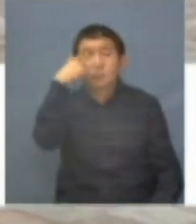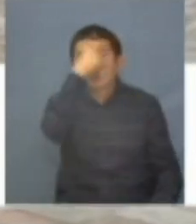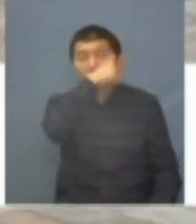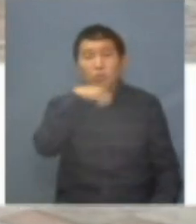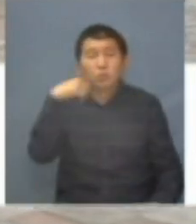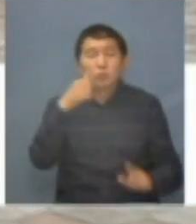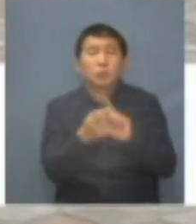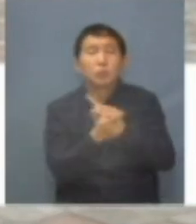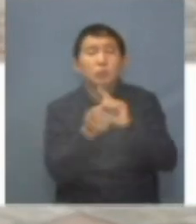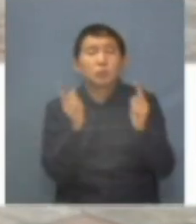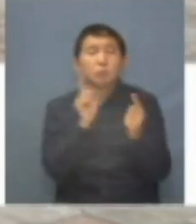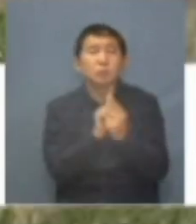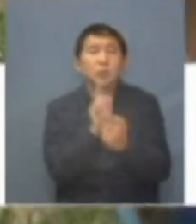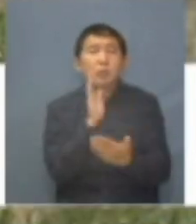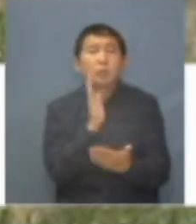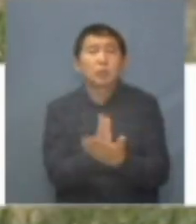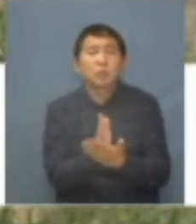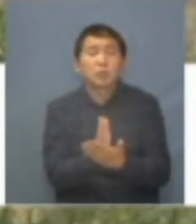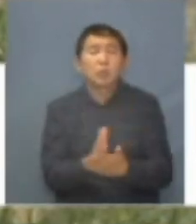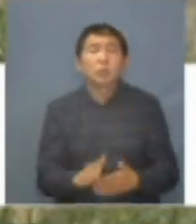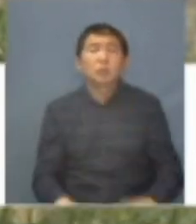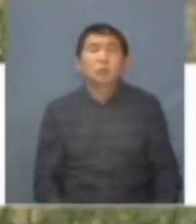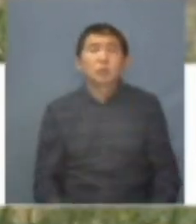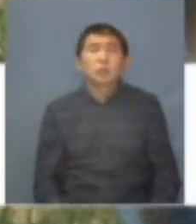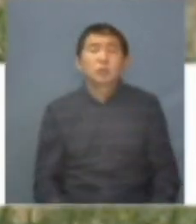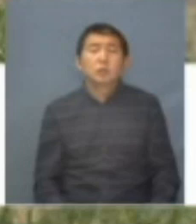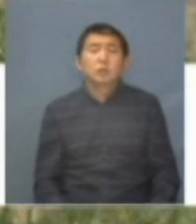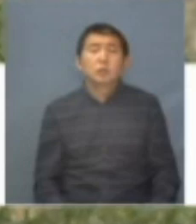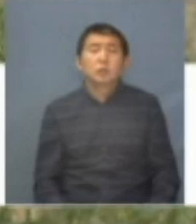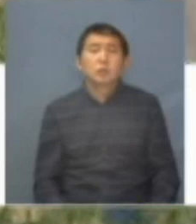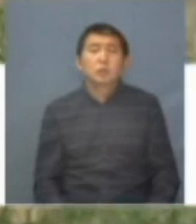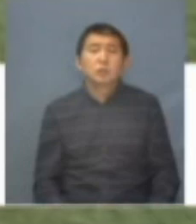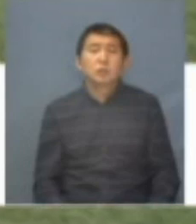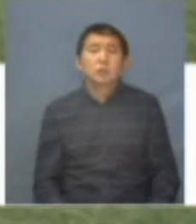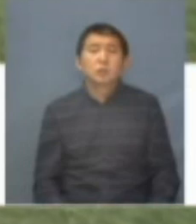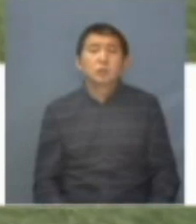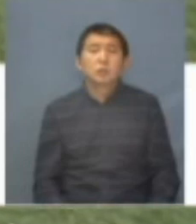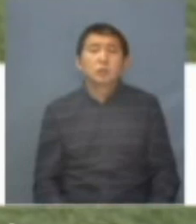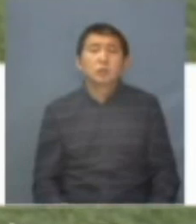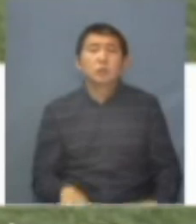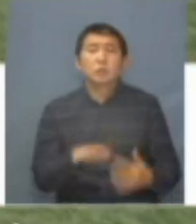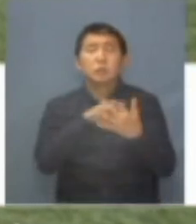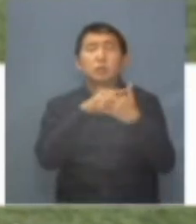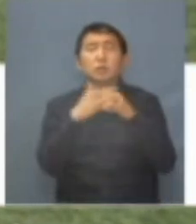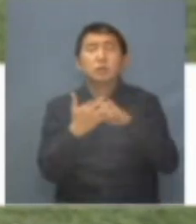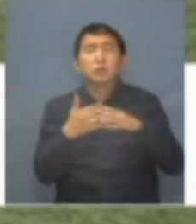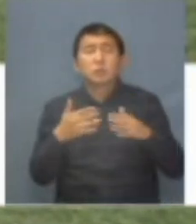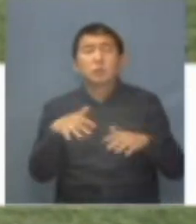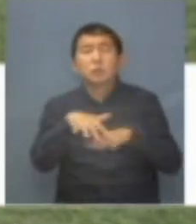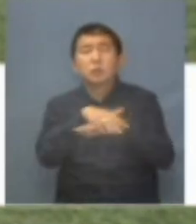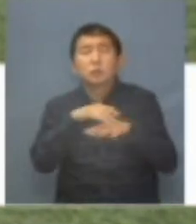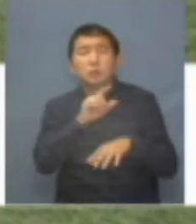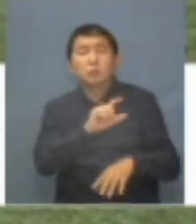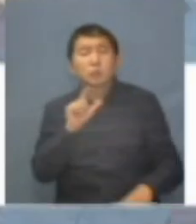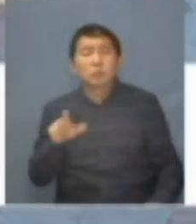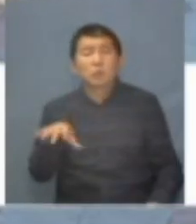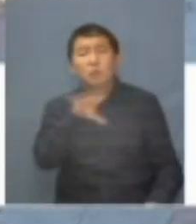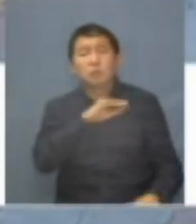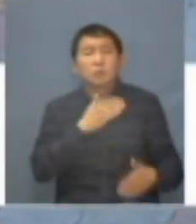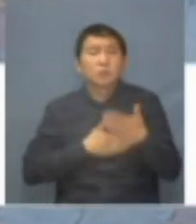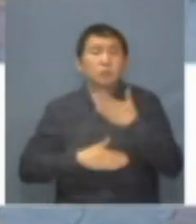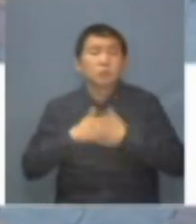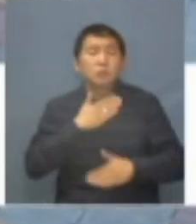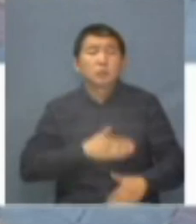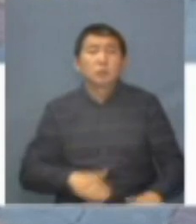өзгеріс баршылық. Мұның барлығына жергілікті кәсіпкерлерде демеушілік көрсетіп жатыр. Ауыл халқы да осында игі бастамаға дән риза.